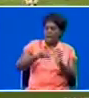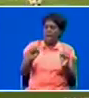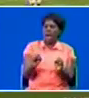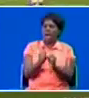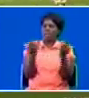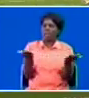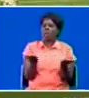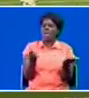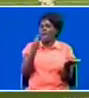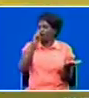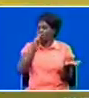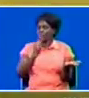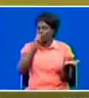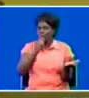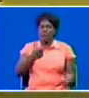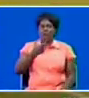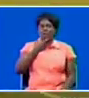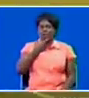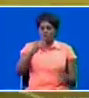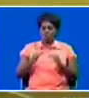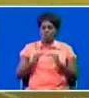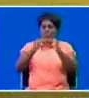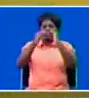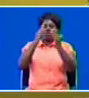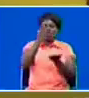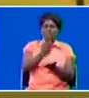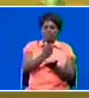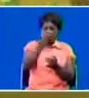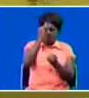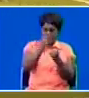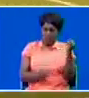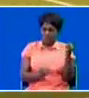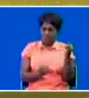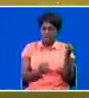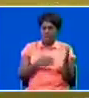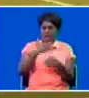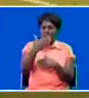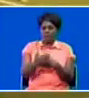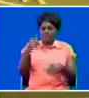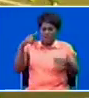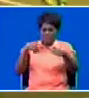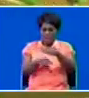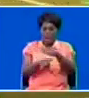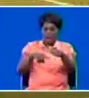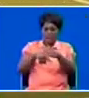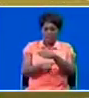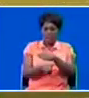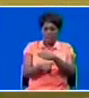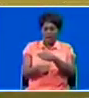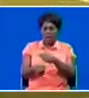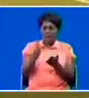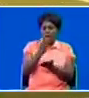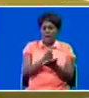itaandaliwa nchini Tanzania. Kogalo walifuzu fainali ya kombe la SportPesa Super Cup baada ya kuwabwaga nje Nakuru All Stars kwenye